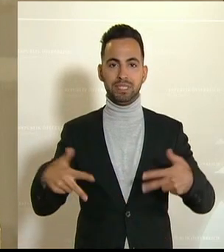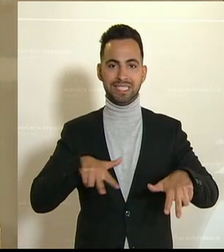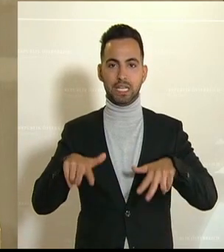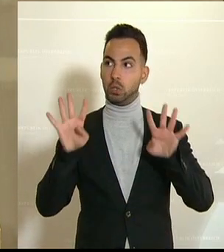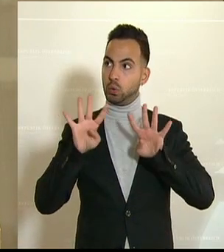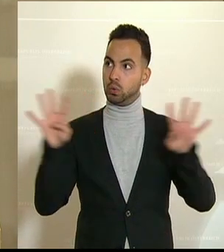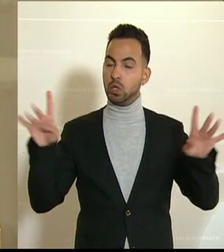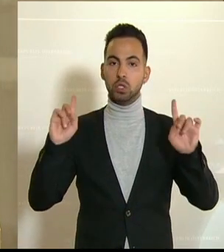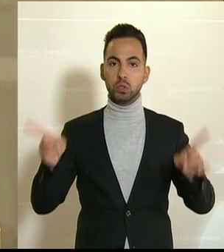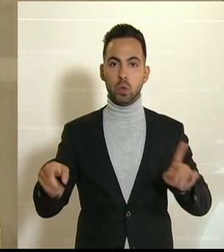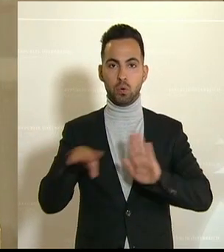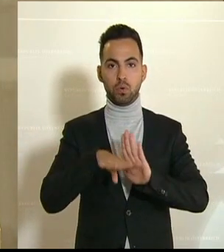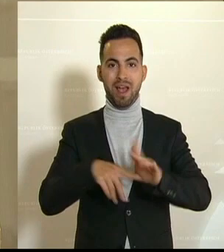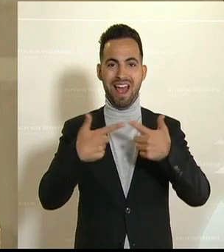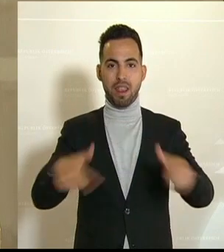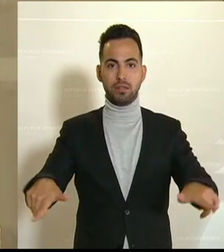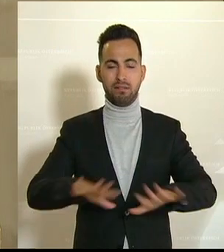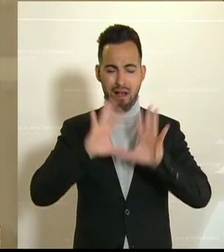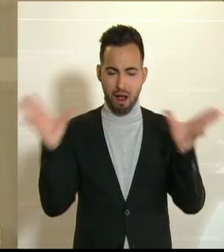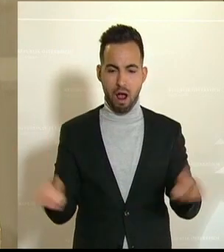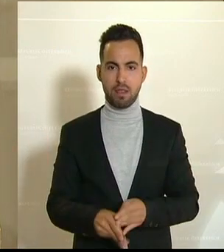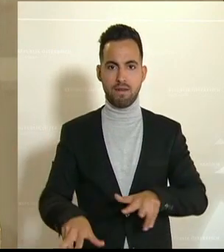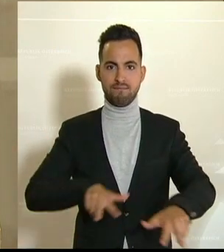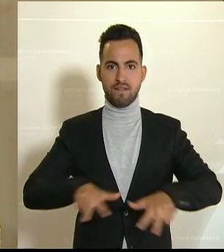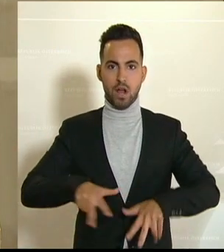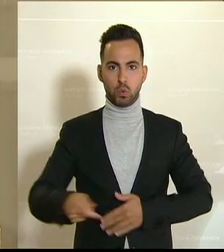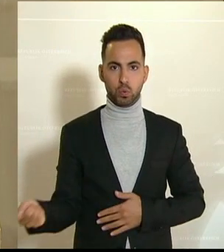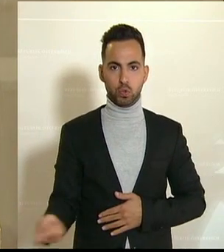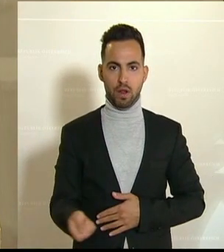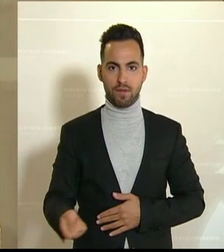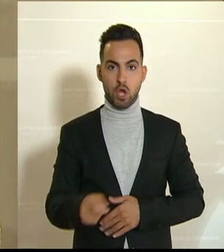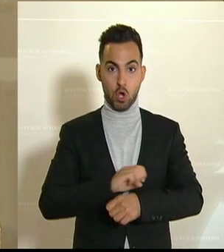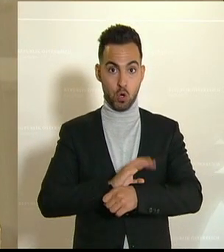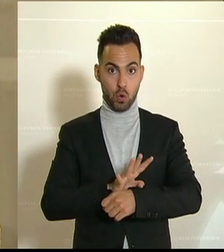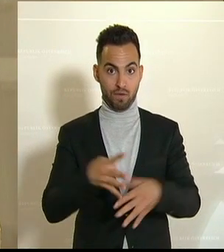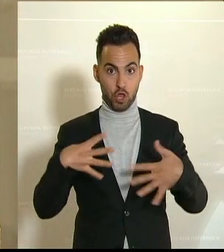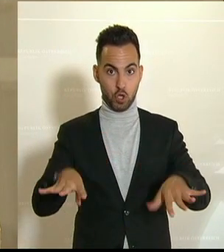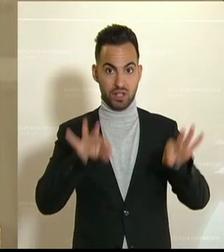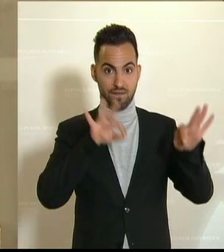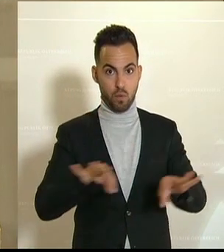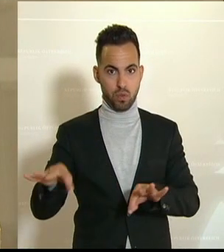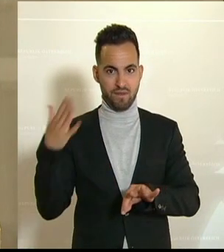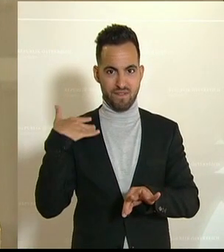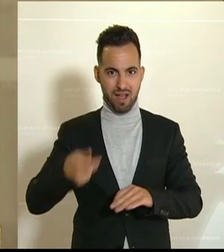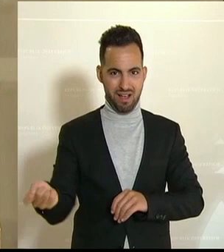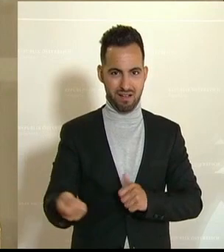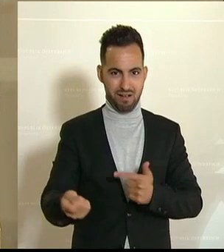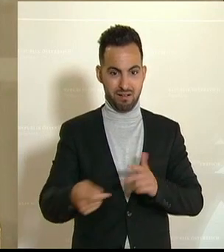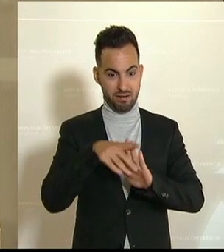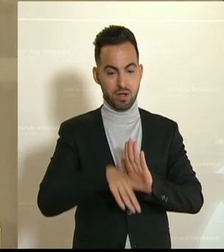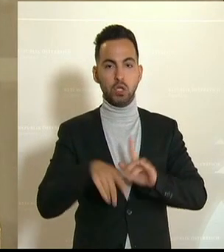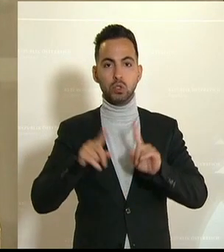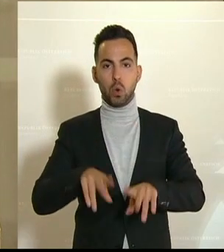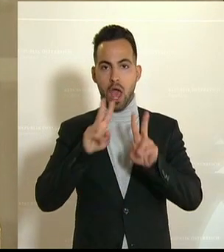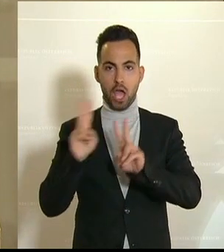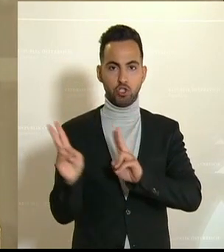per Erlass sicherzustellen, dass alle Verwaltungsstrafen, die auf Basis von Covid-19-Verordnungen und Gesetzen eingeleitet wurden,